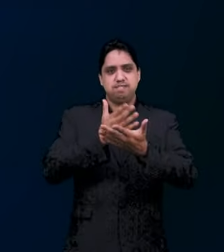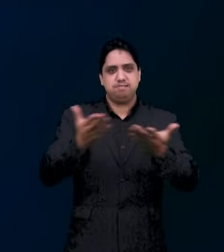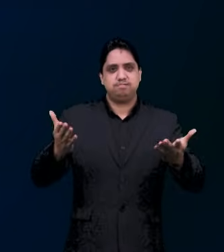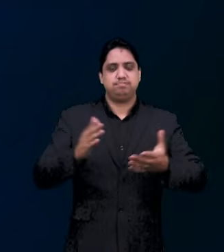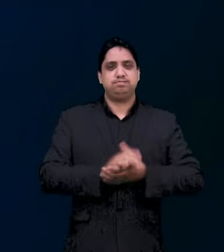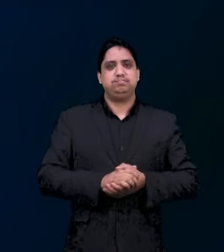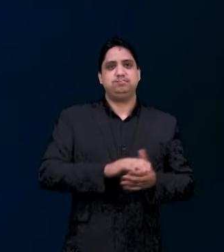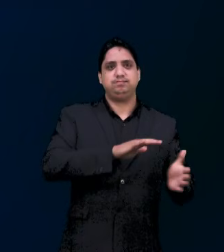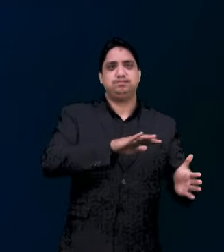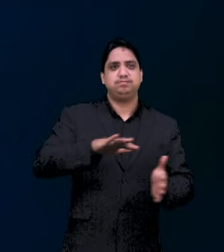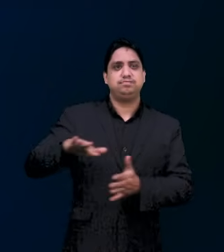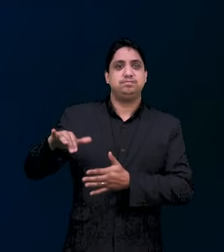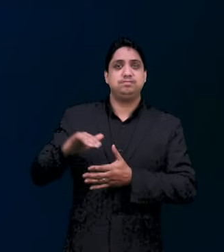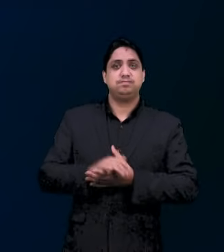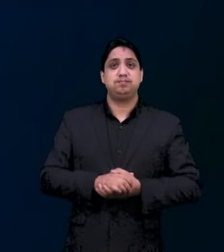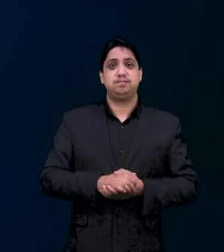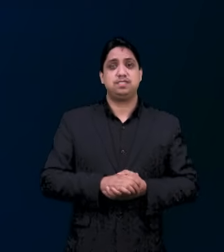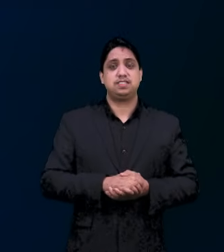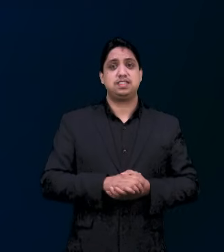Jésus.